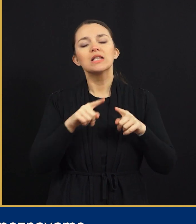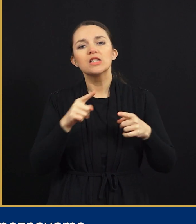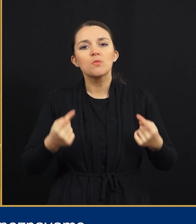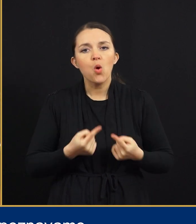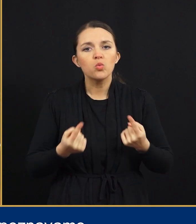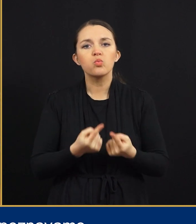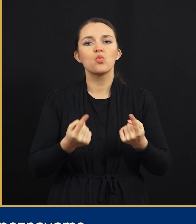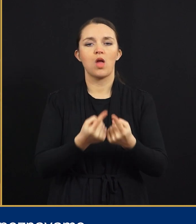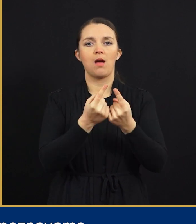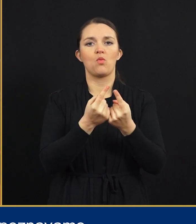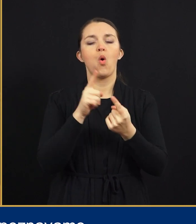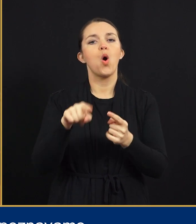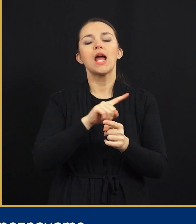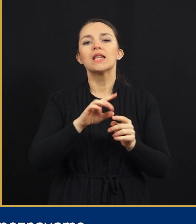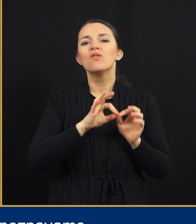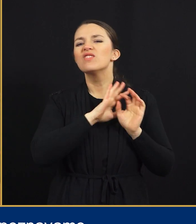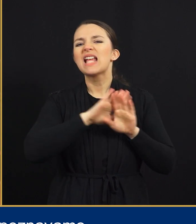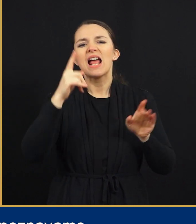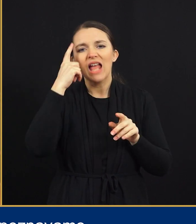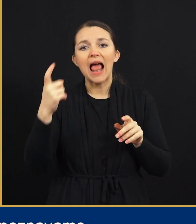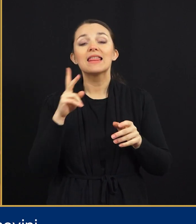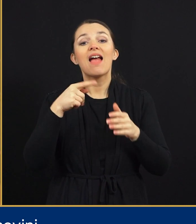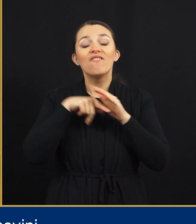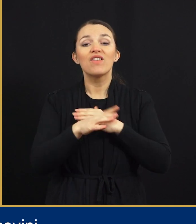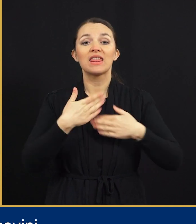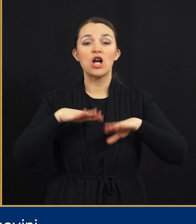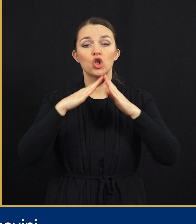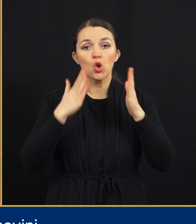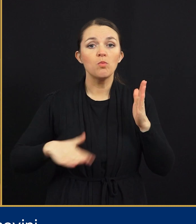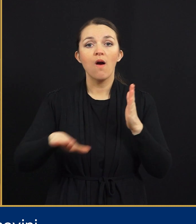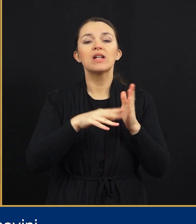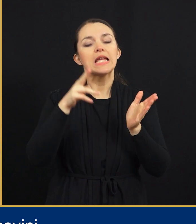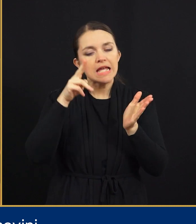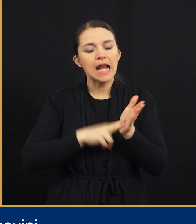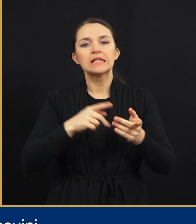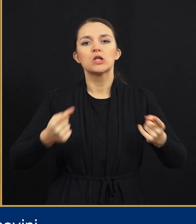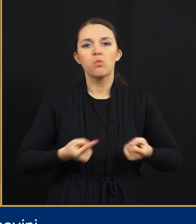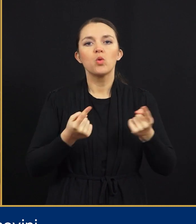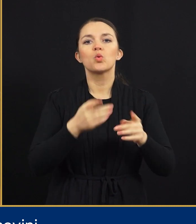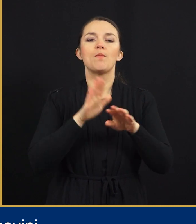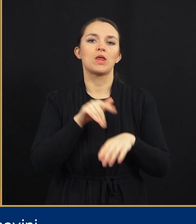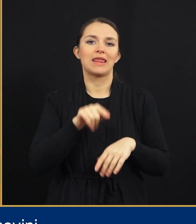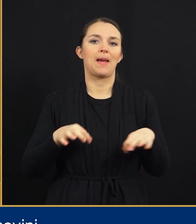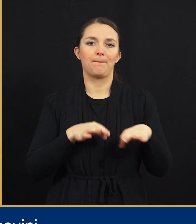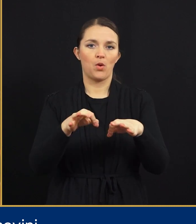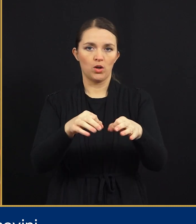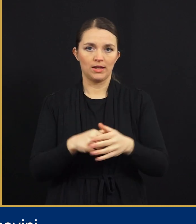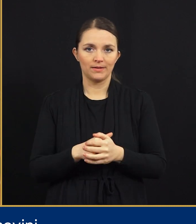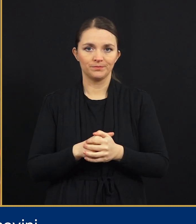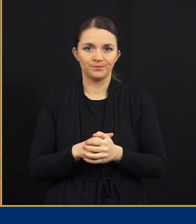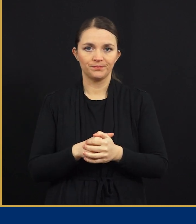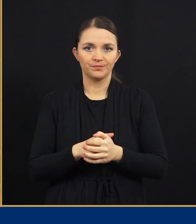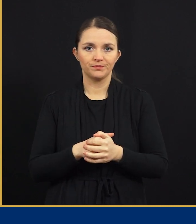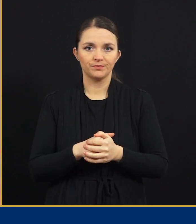in spodbujamo in vse talente, ki prebivajo v tej naši domovini, res spodbujamo na tej poti.